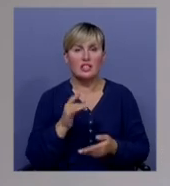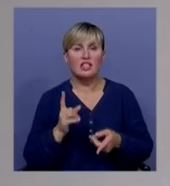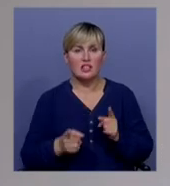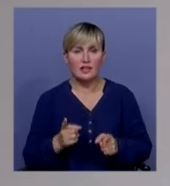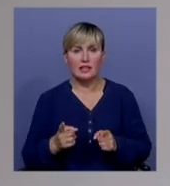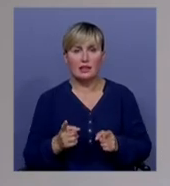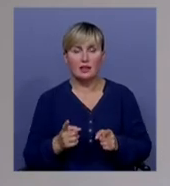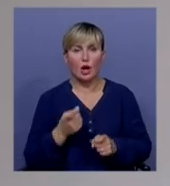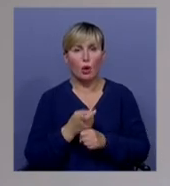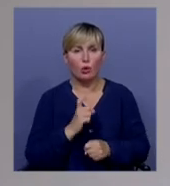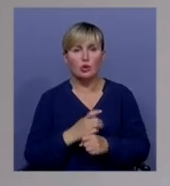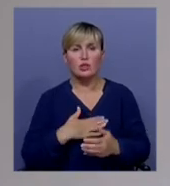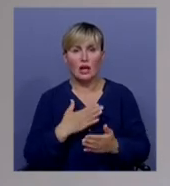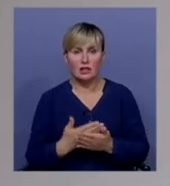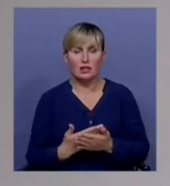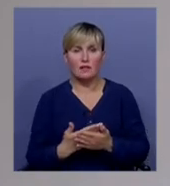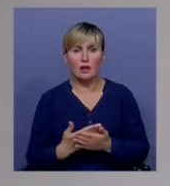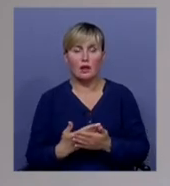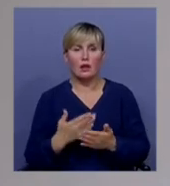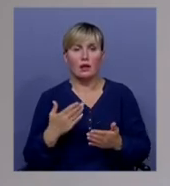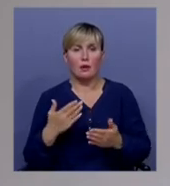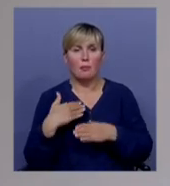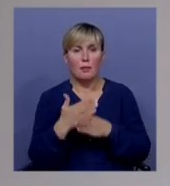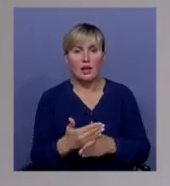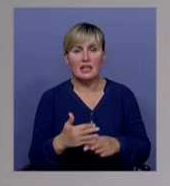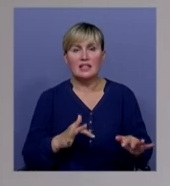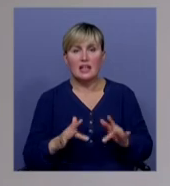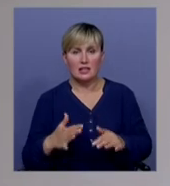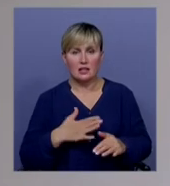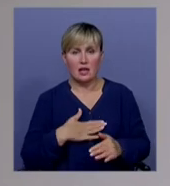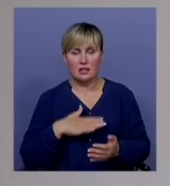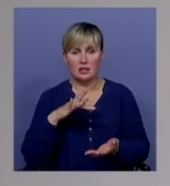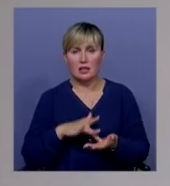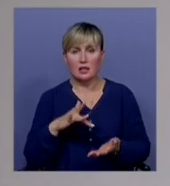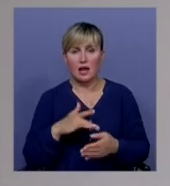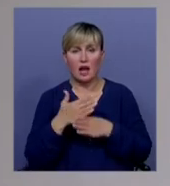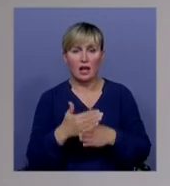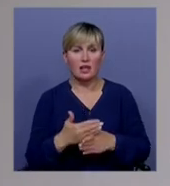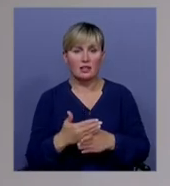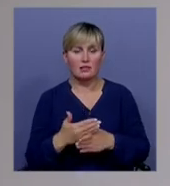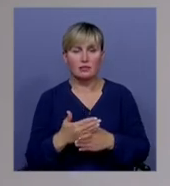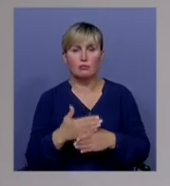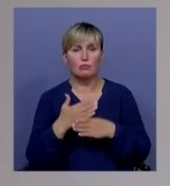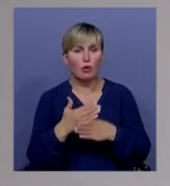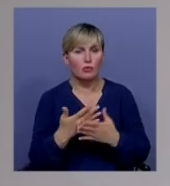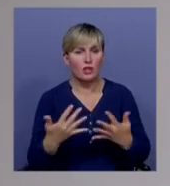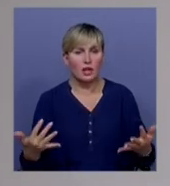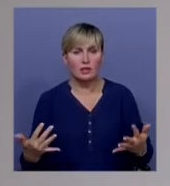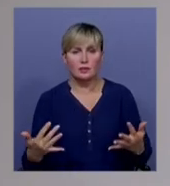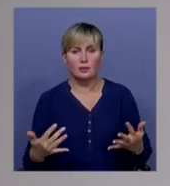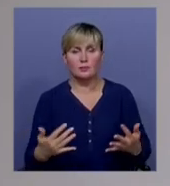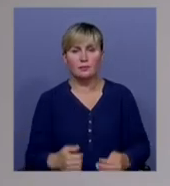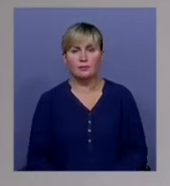действительно очень активно подключились к деятельности наших центров, оказывали волонтерскую помощь, оказывали